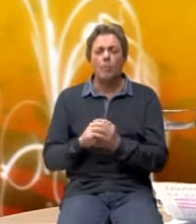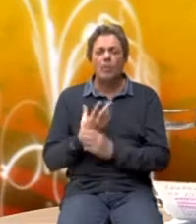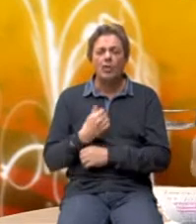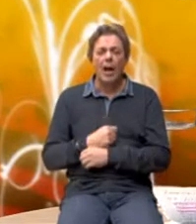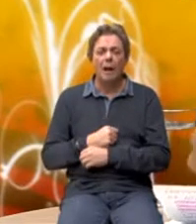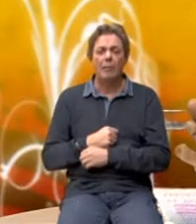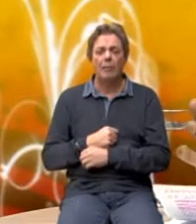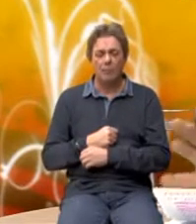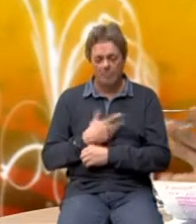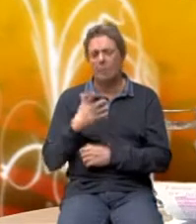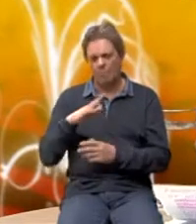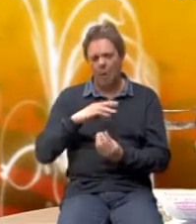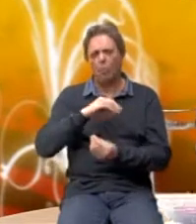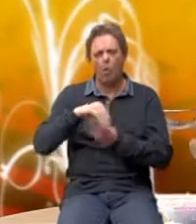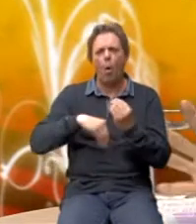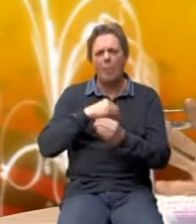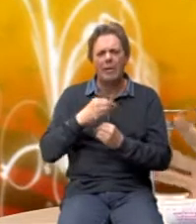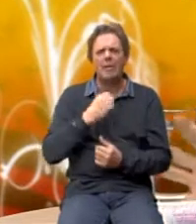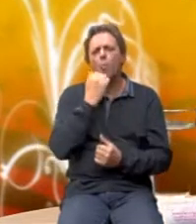proizvodi obiteljske poljoprivredni